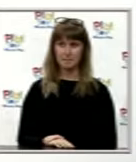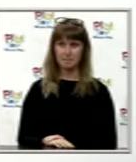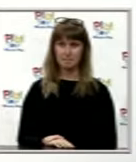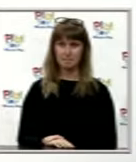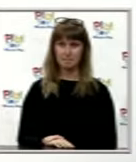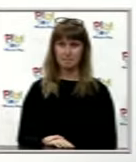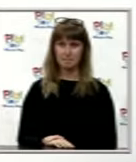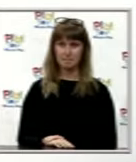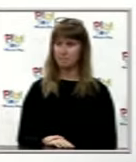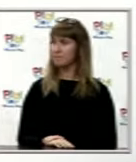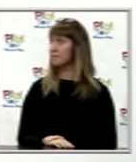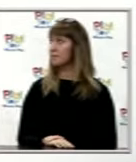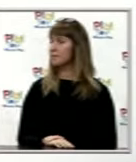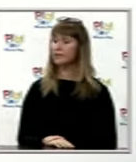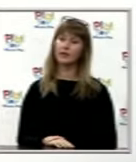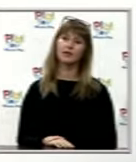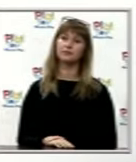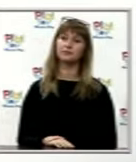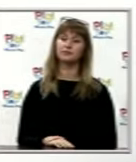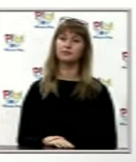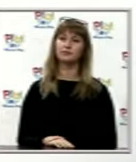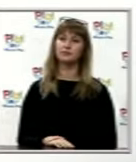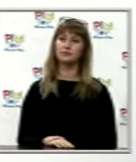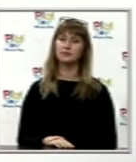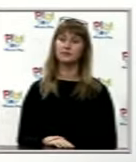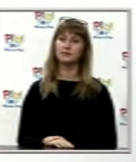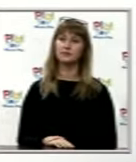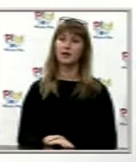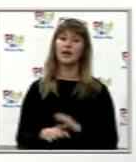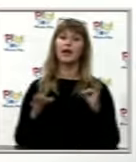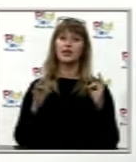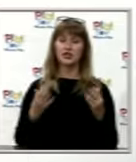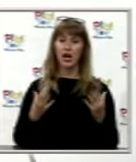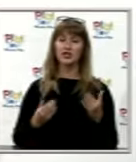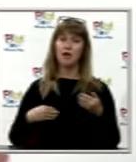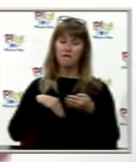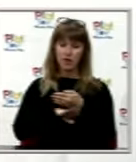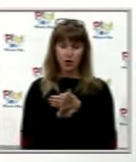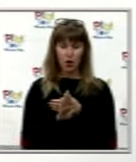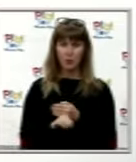wystąpienia zobligowało mnie i nas, mieszkańców, nie tylko naszej kamienicy, okazuje się, ten problem dotyczy.